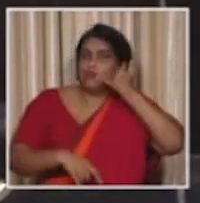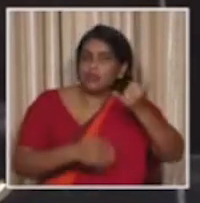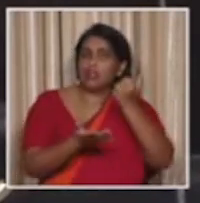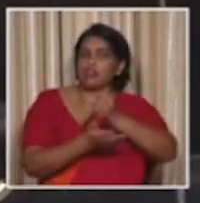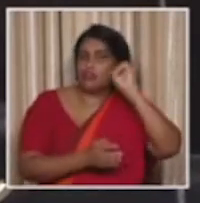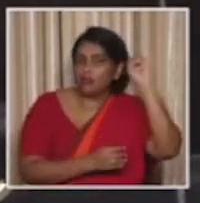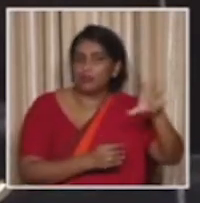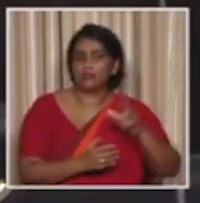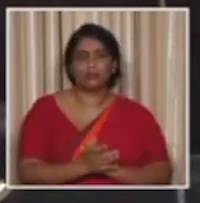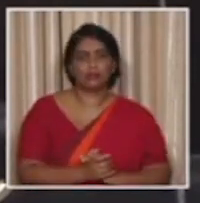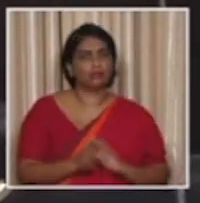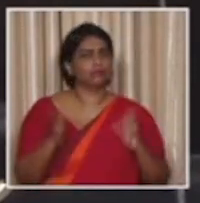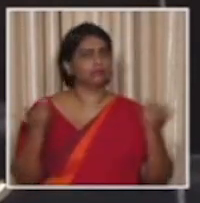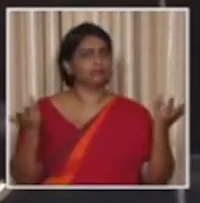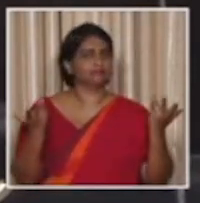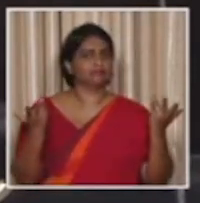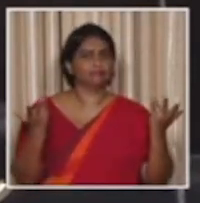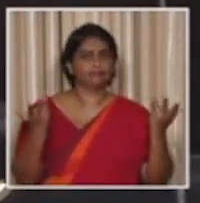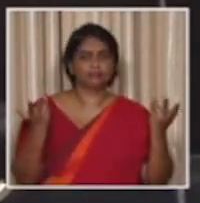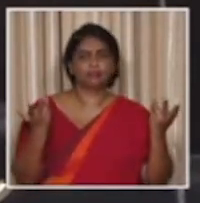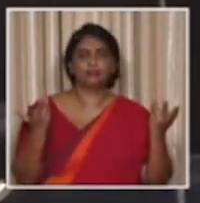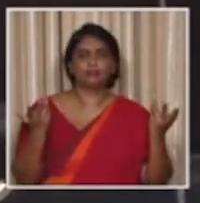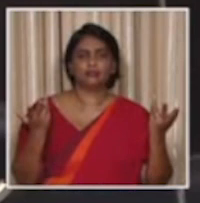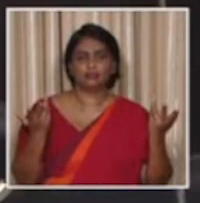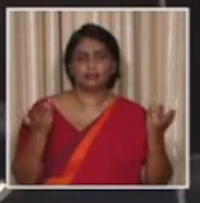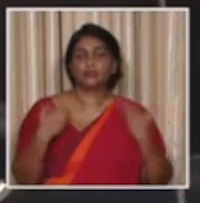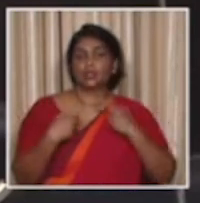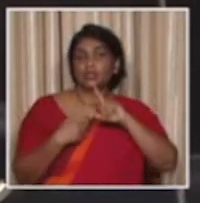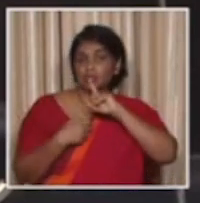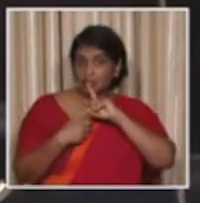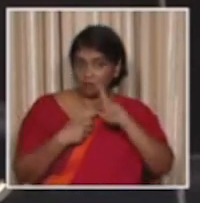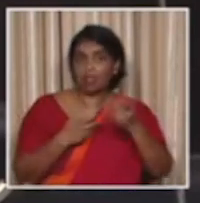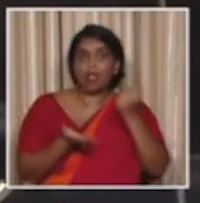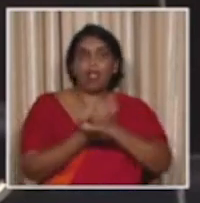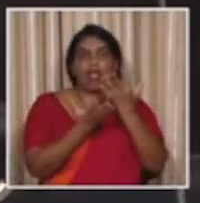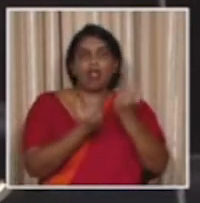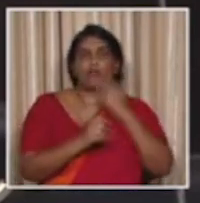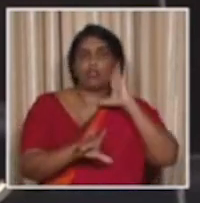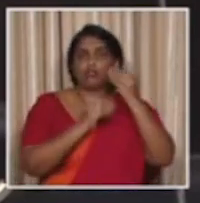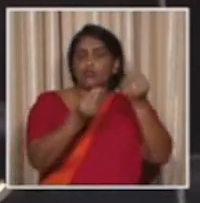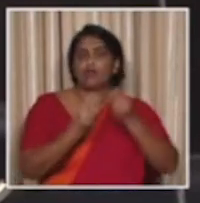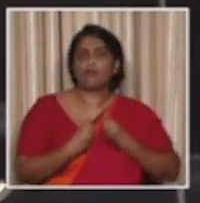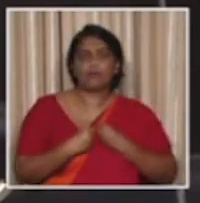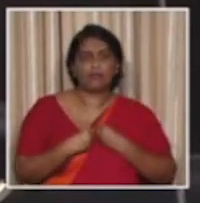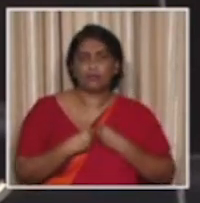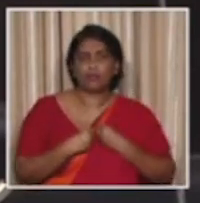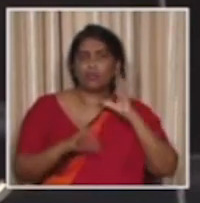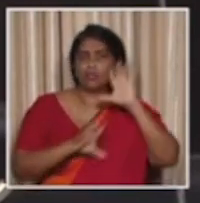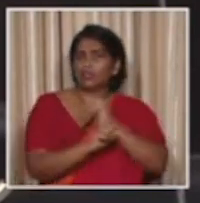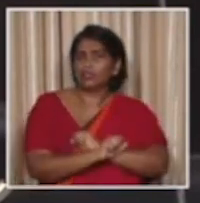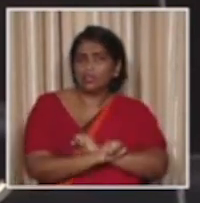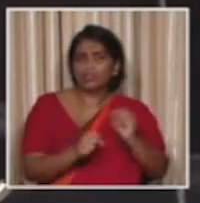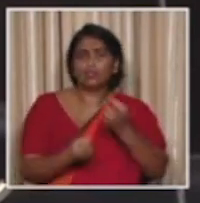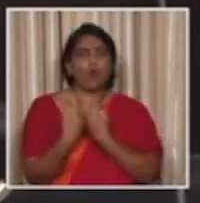ලියුම් ඇරියා. ඊට පස්සේ අපි දැනුවත් කරාම මේවා තාම ලැබිලා නැහැ. මේ කිසිම දත්තයක් නැතුව